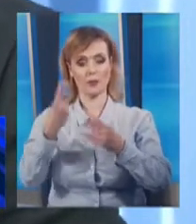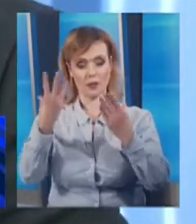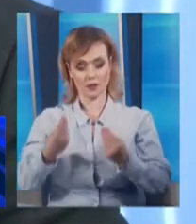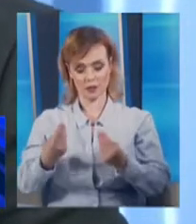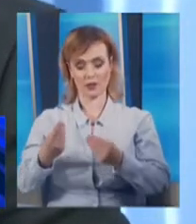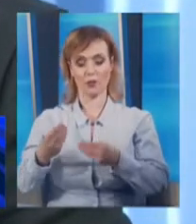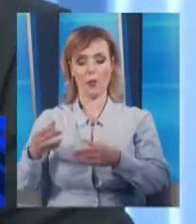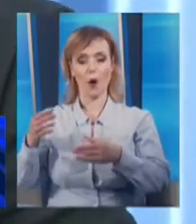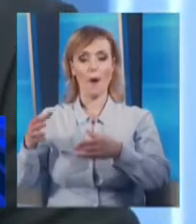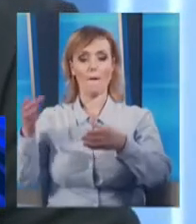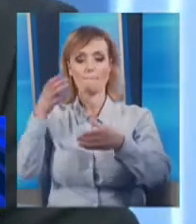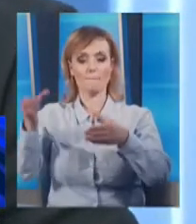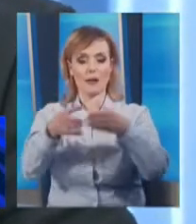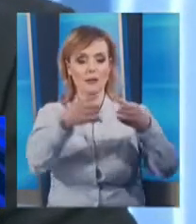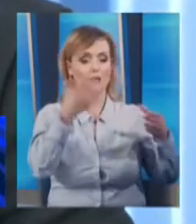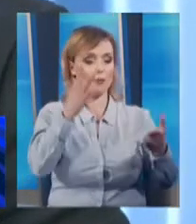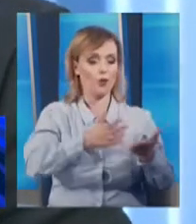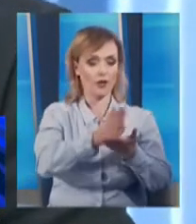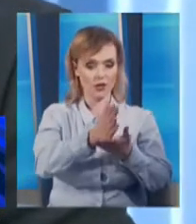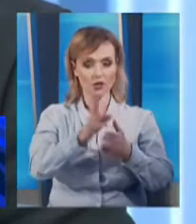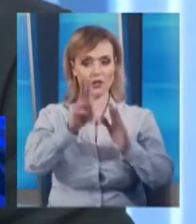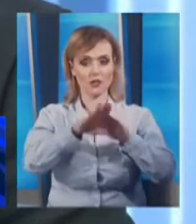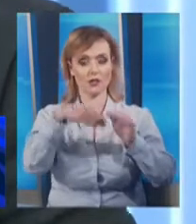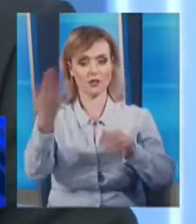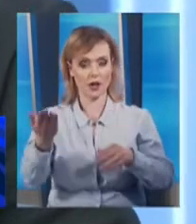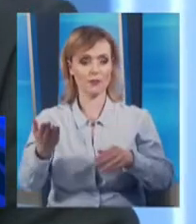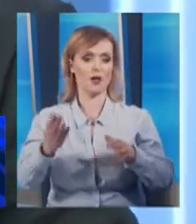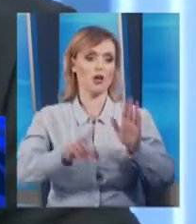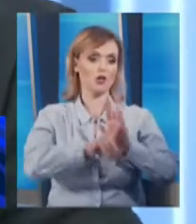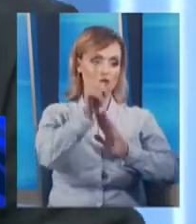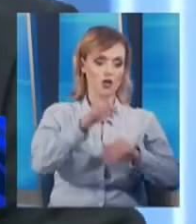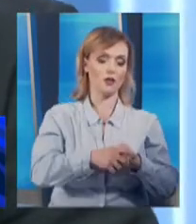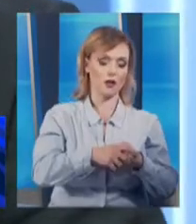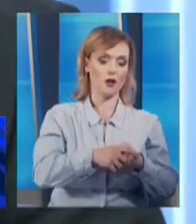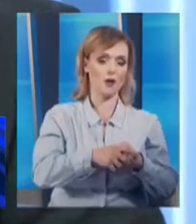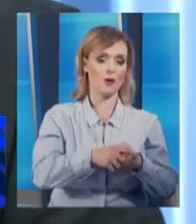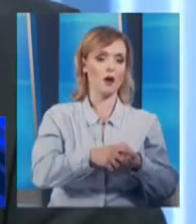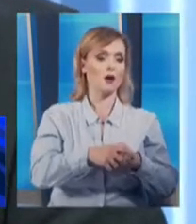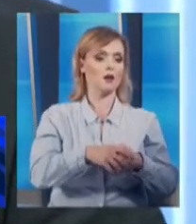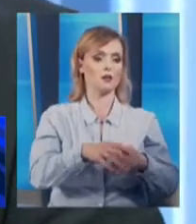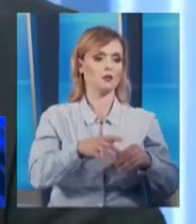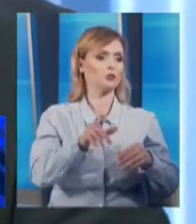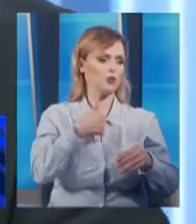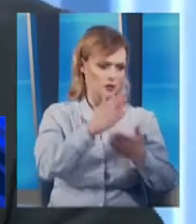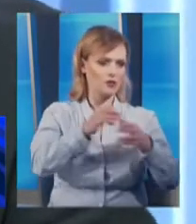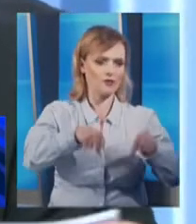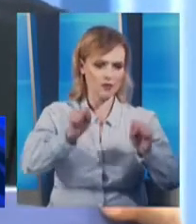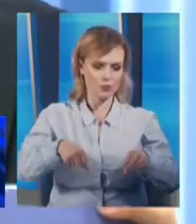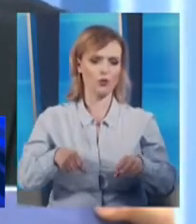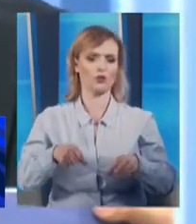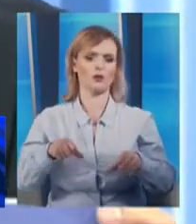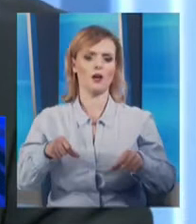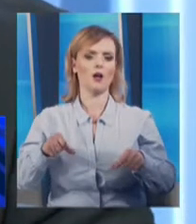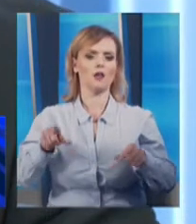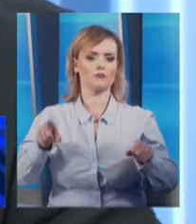generalizate, începând cu cea pandemică, cea economică și socială. Avem toate pârghiile, avem toate mijloacele de pune în aplicare